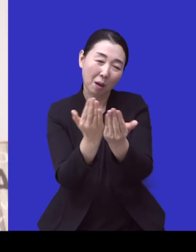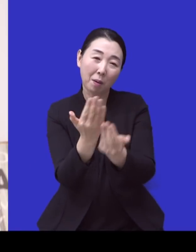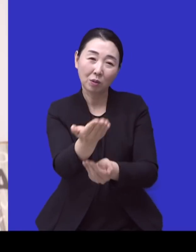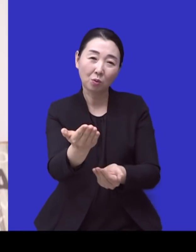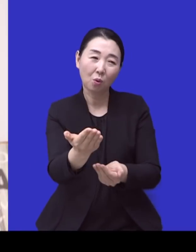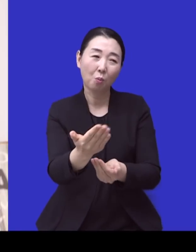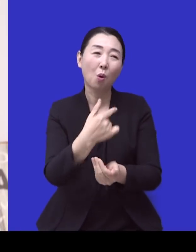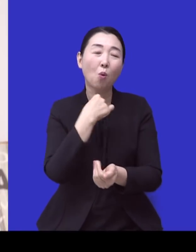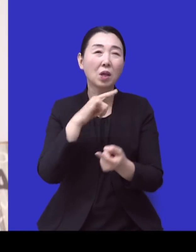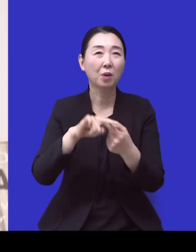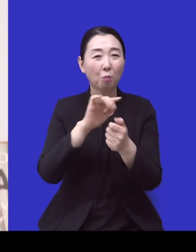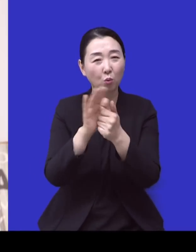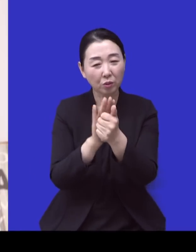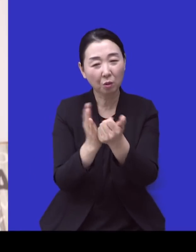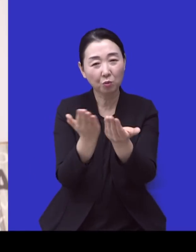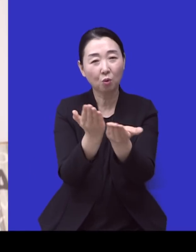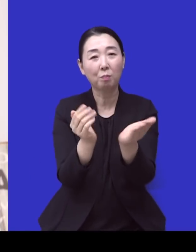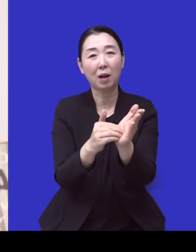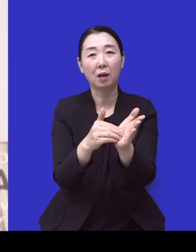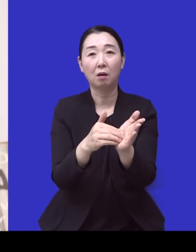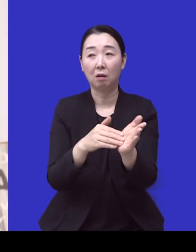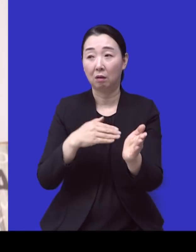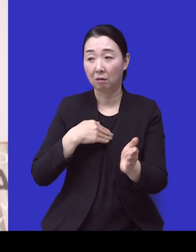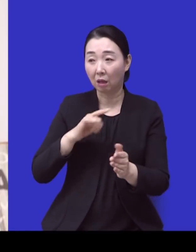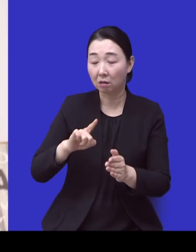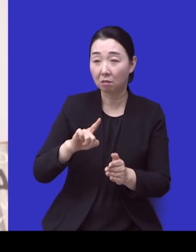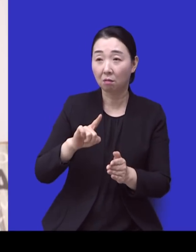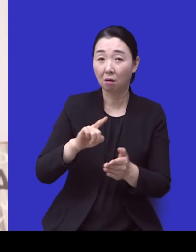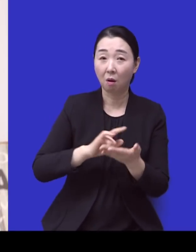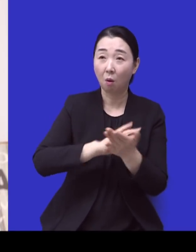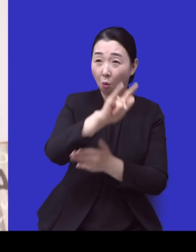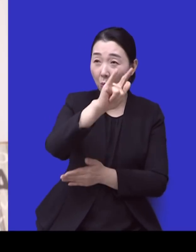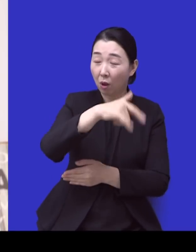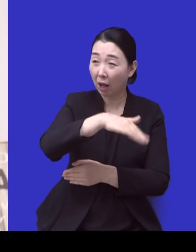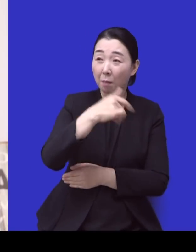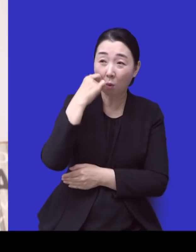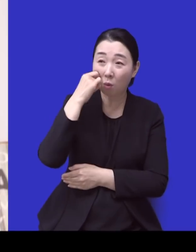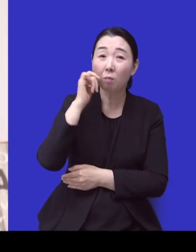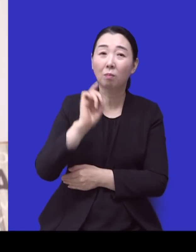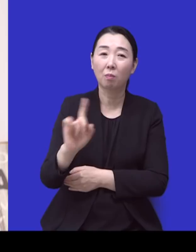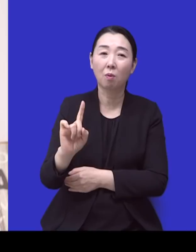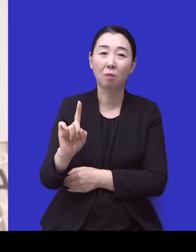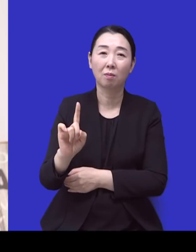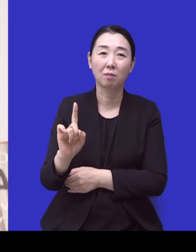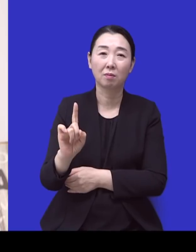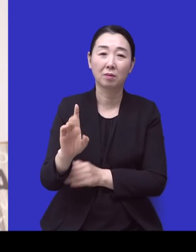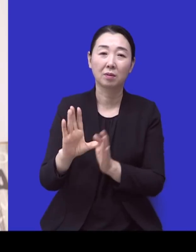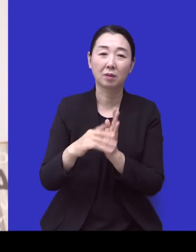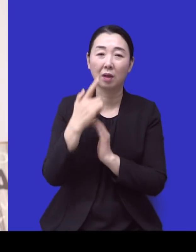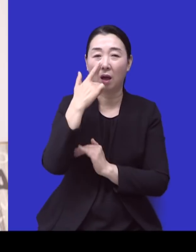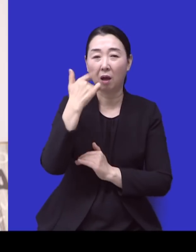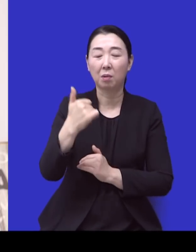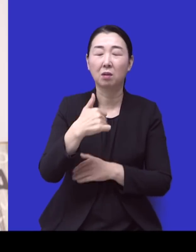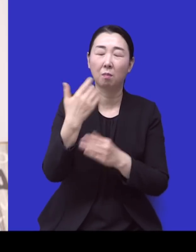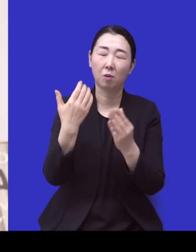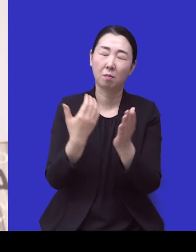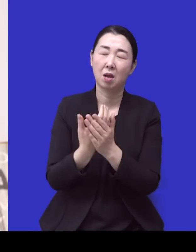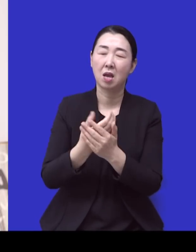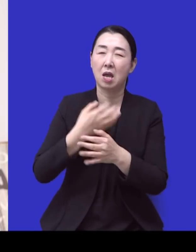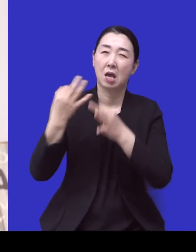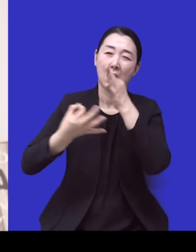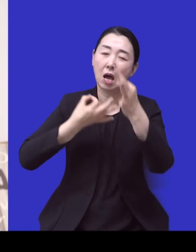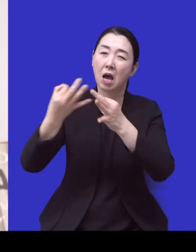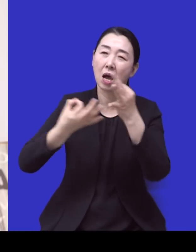해달라는 거 다 해주고 막 이랬으면서 예. 나는 이거 하나 못 해주나 막 이렇게 네. 생각을 하면서 막 엄청 아빠한테 악바리를